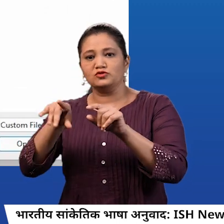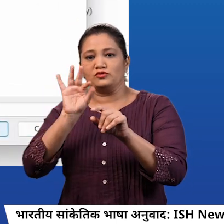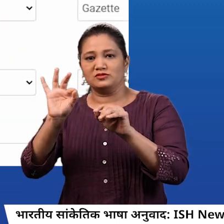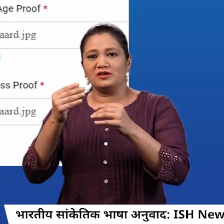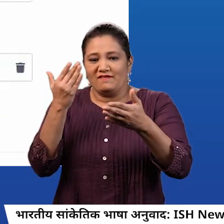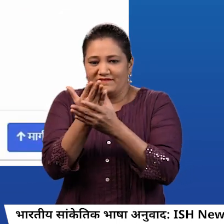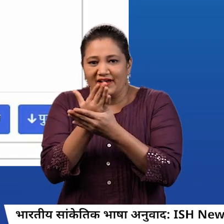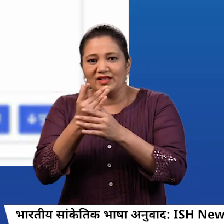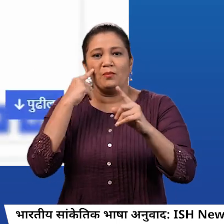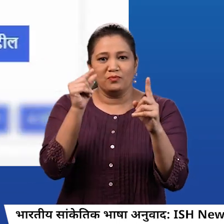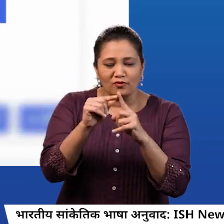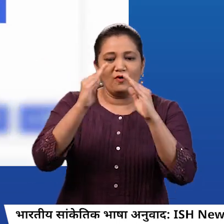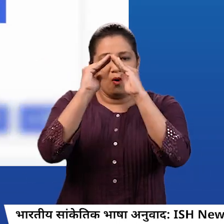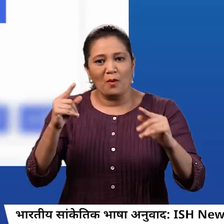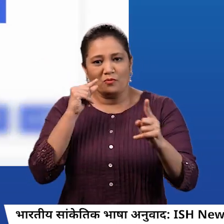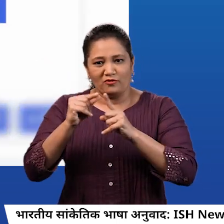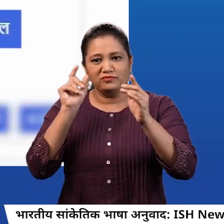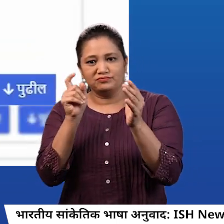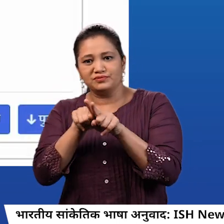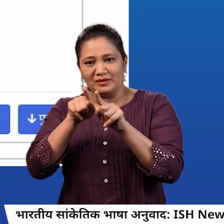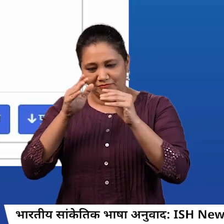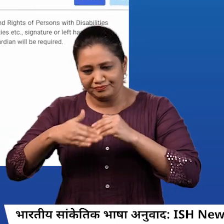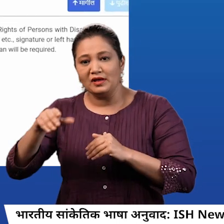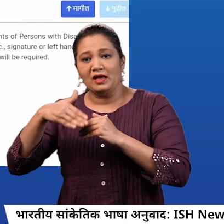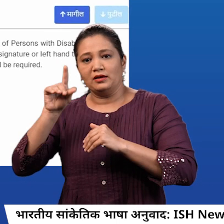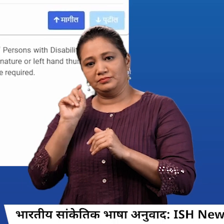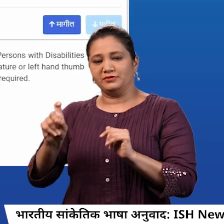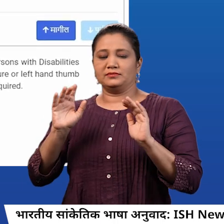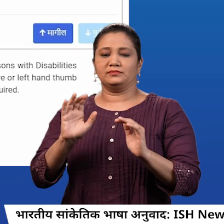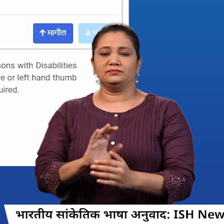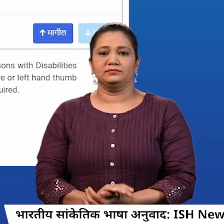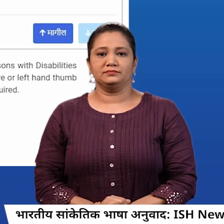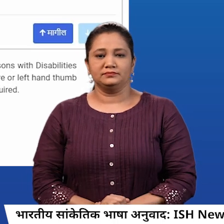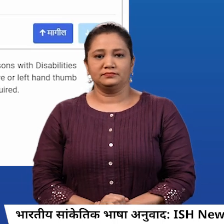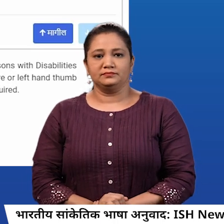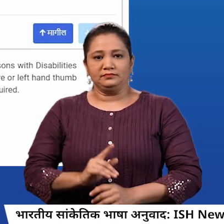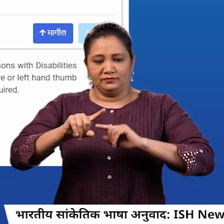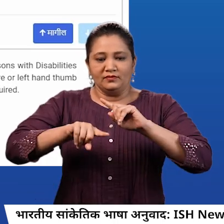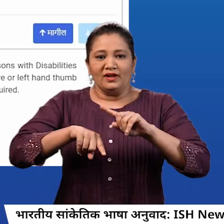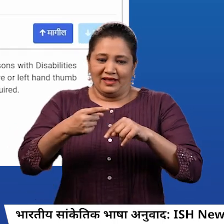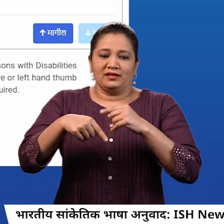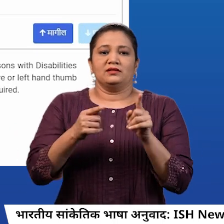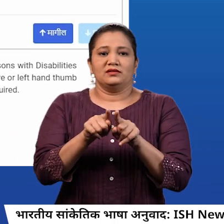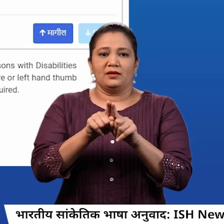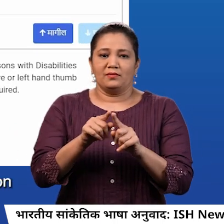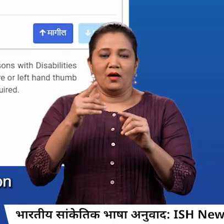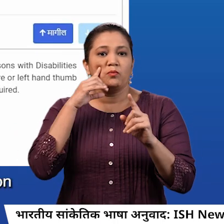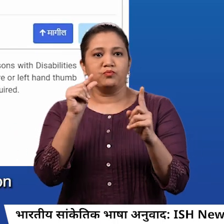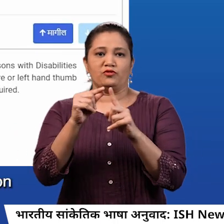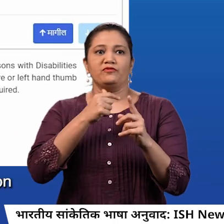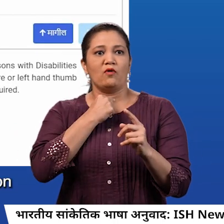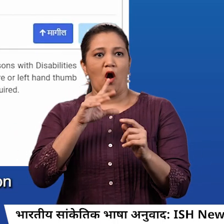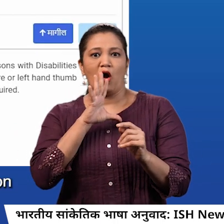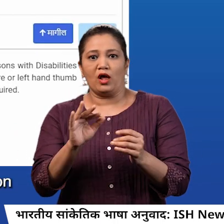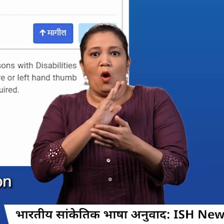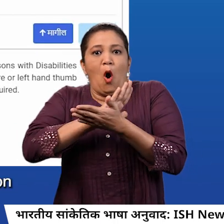निवासाचा पुरावा जोडून आपण पुढील हे बटन दाबणार आहोत. अर्जाचा हा टप्पा म्हणजे एक प्रकारचं घोषणापत्रच आहे. या